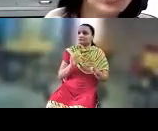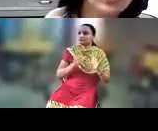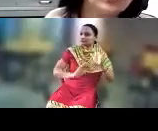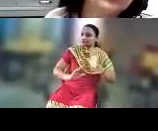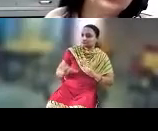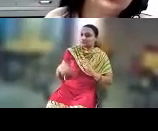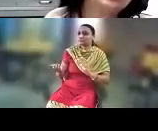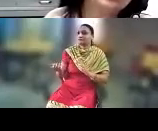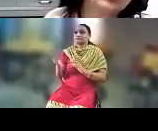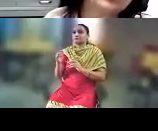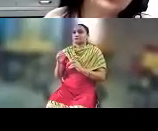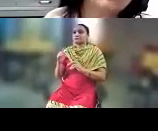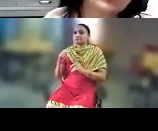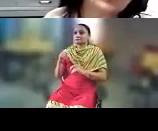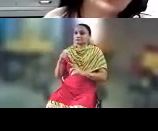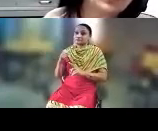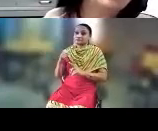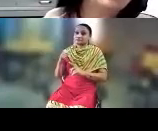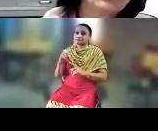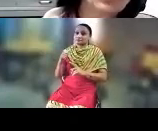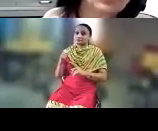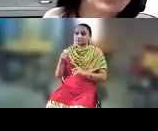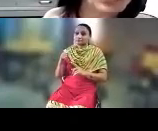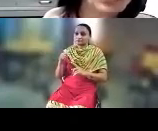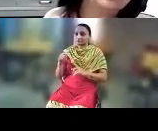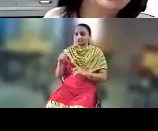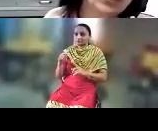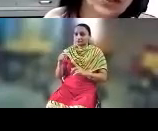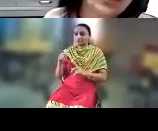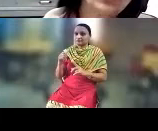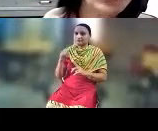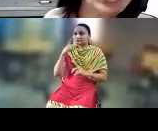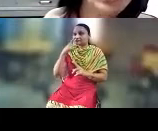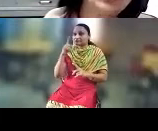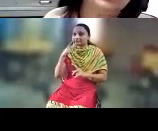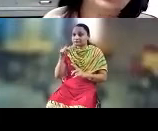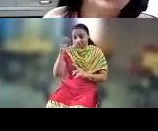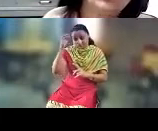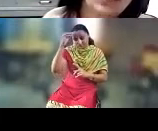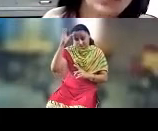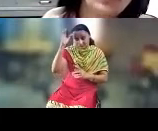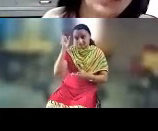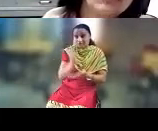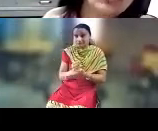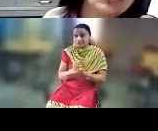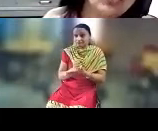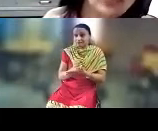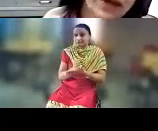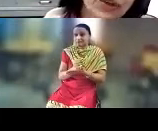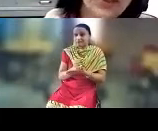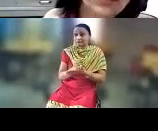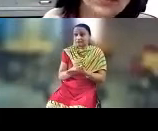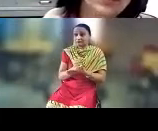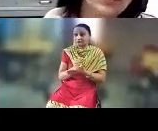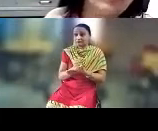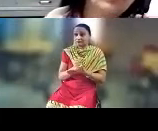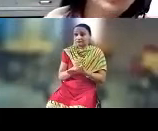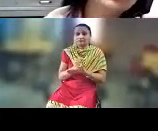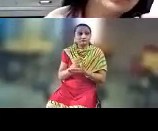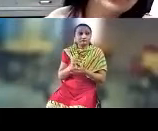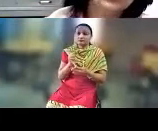प्रोटेक्शन अगेंस्ट डेंजर। सो कॉग्निटिव में है कि हम माता पिता को जानकारी होनी चाहिए, बिहेवियरल में है कि वो उस पर कुछ एक्शन ले